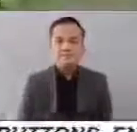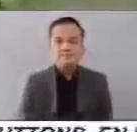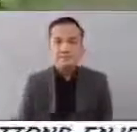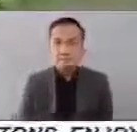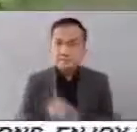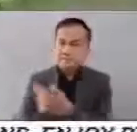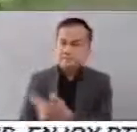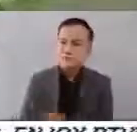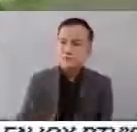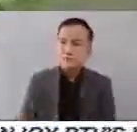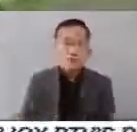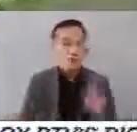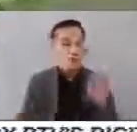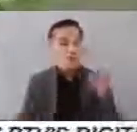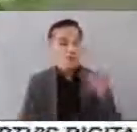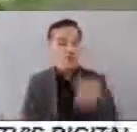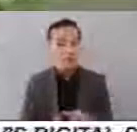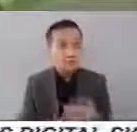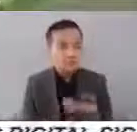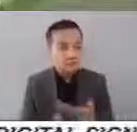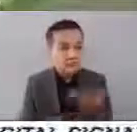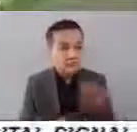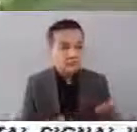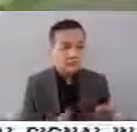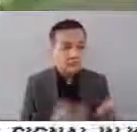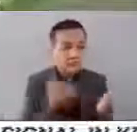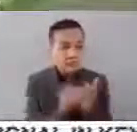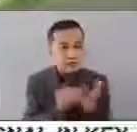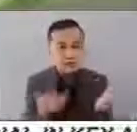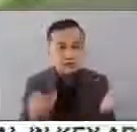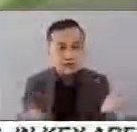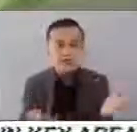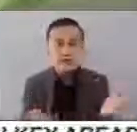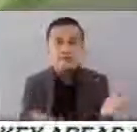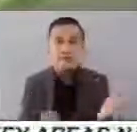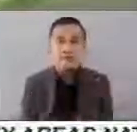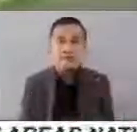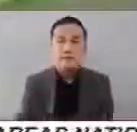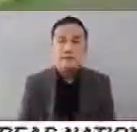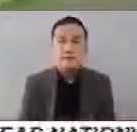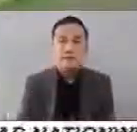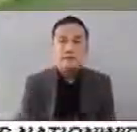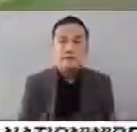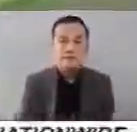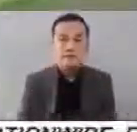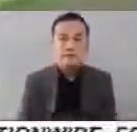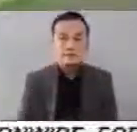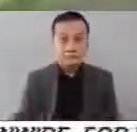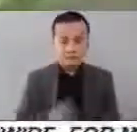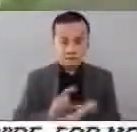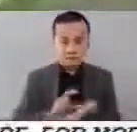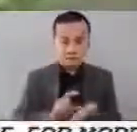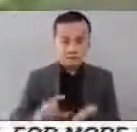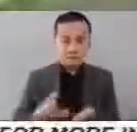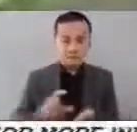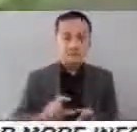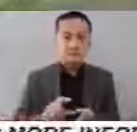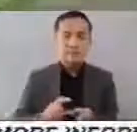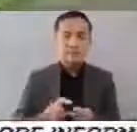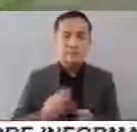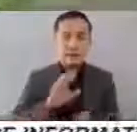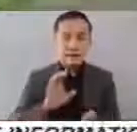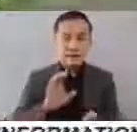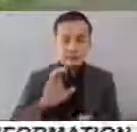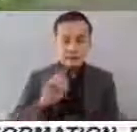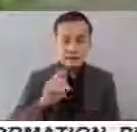At kasunod nga niyan, kung nakikita mo sa aking likuran, yan yung Taal Volcano. Bahagya talaga na tumahimik